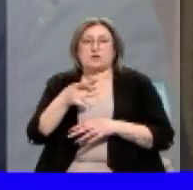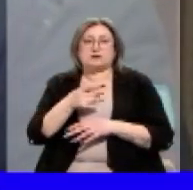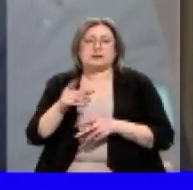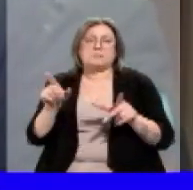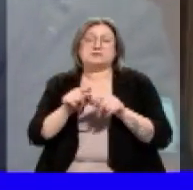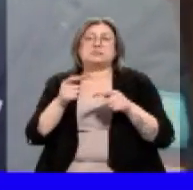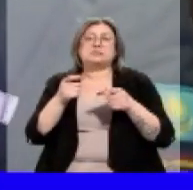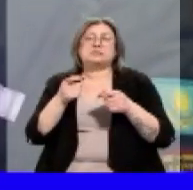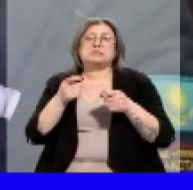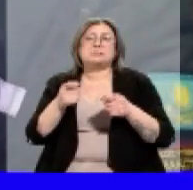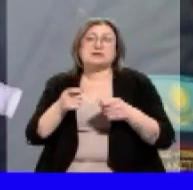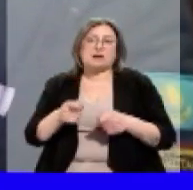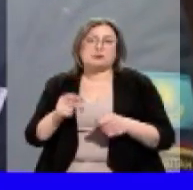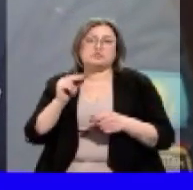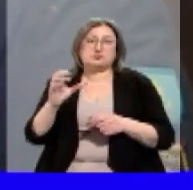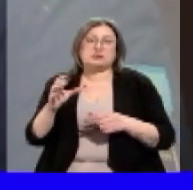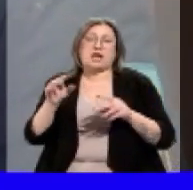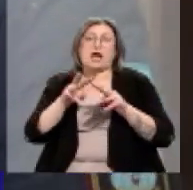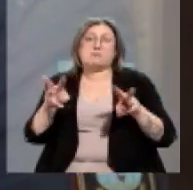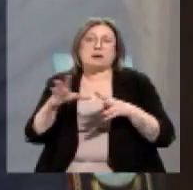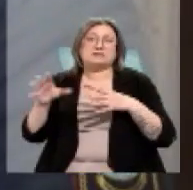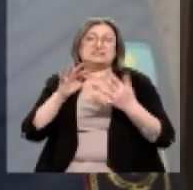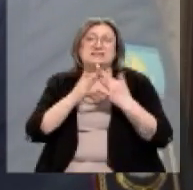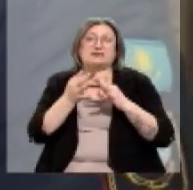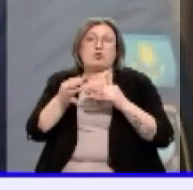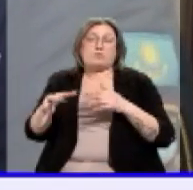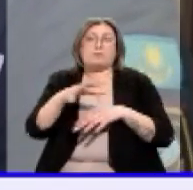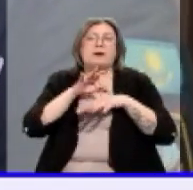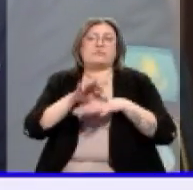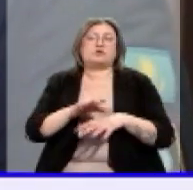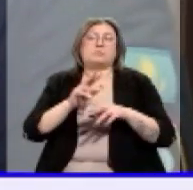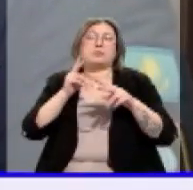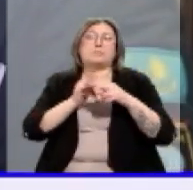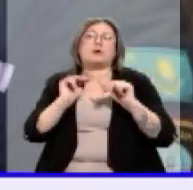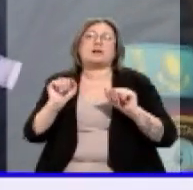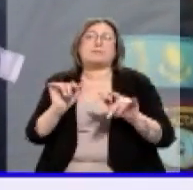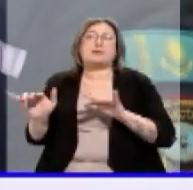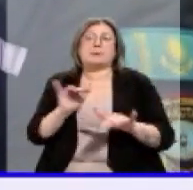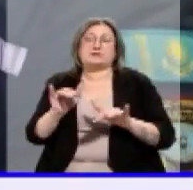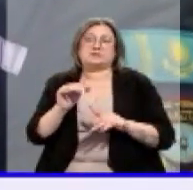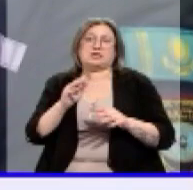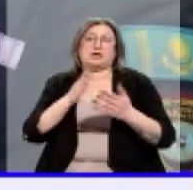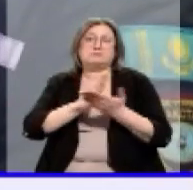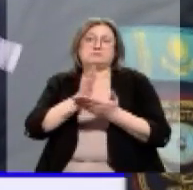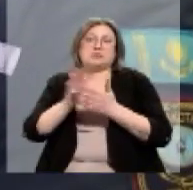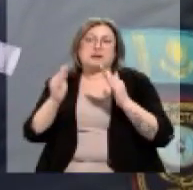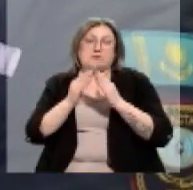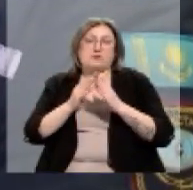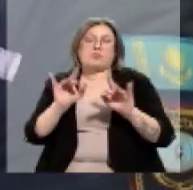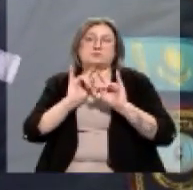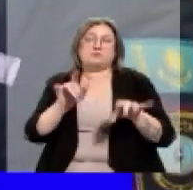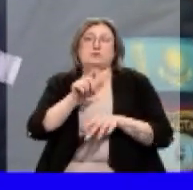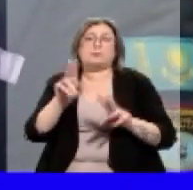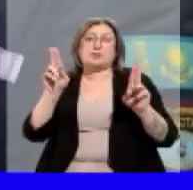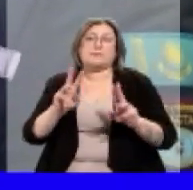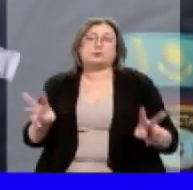совместно с департаментом ЧС Кустанайской области, также с акиматом Заречного сельского округа проводим рейдовые профилактические мероприятия, обход жилых домов, разъясняем людям